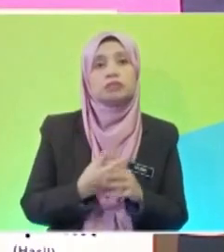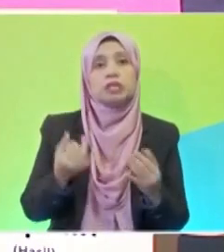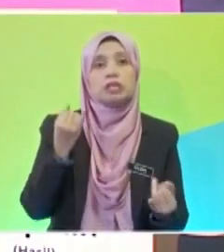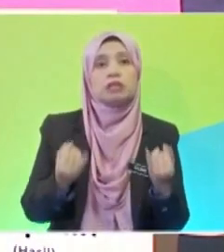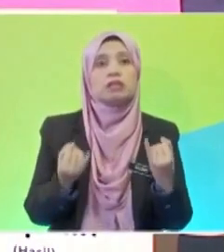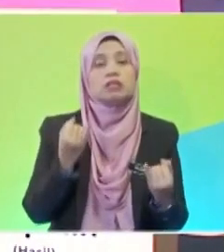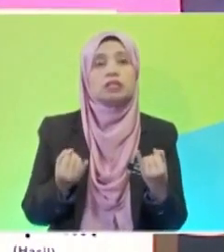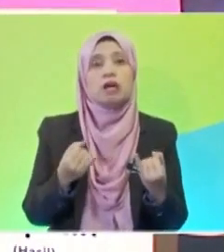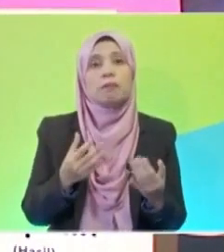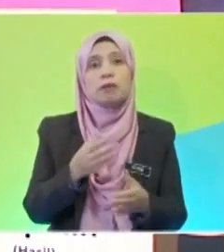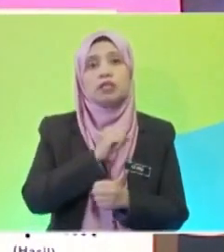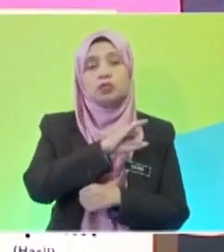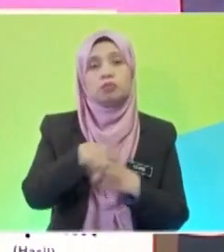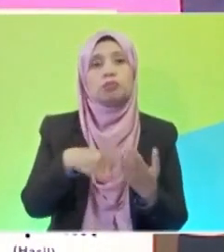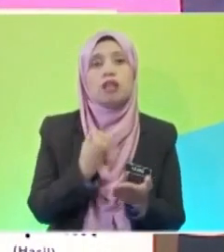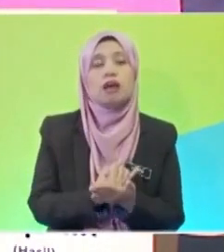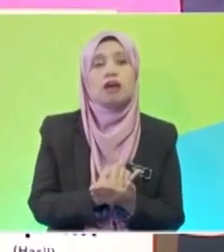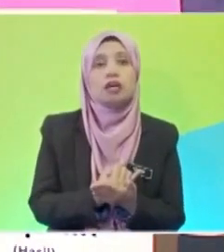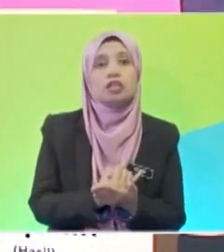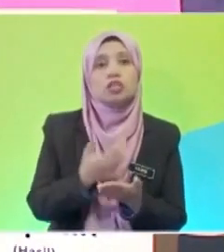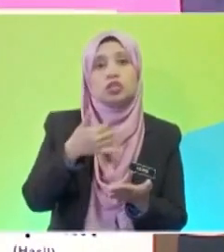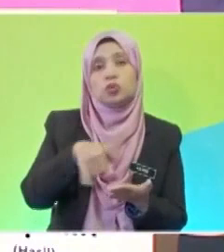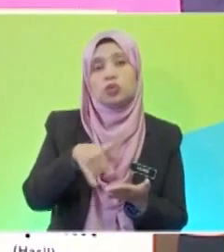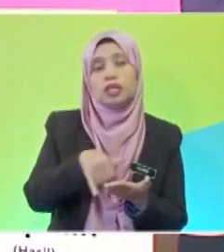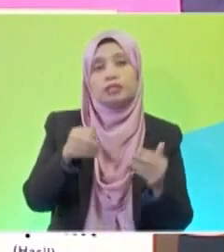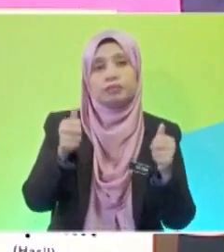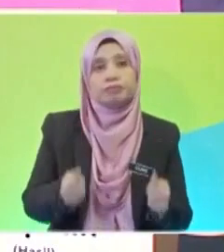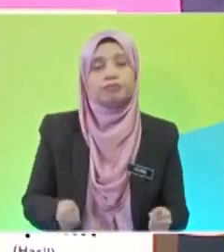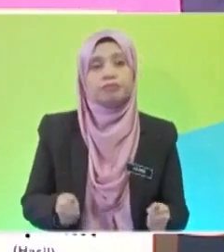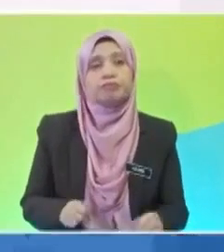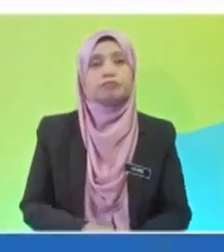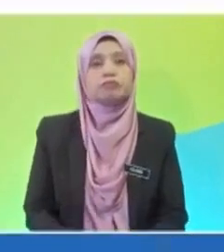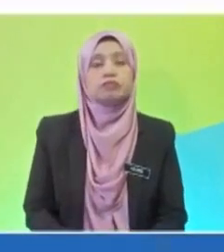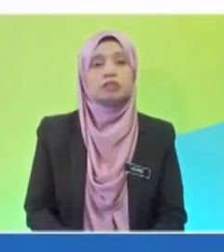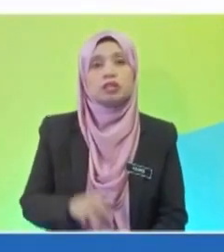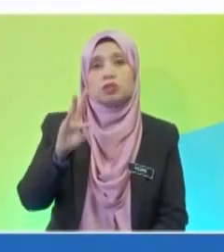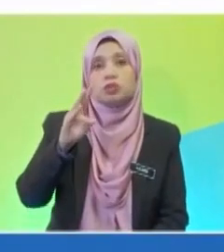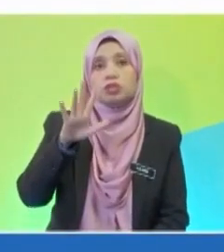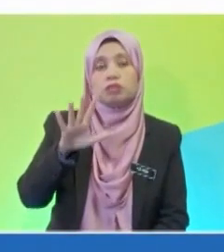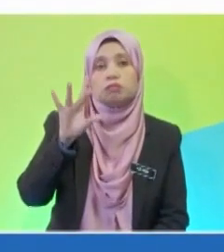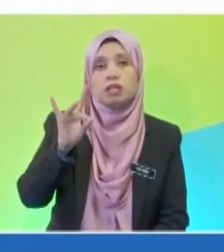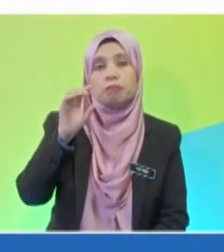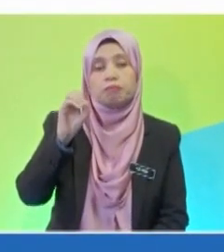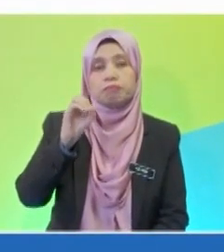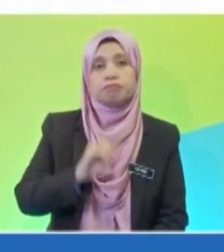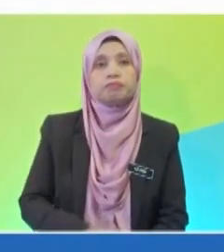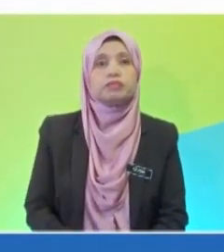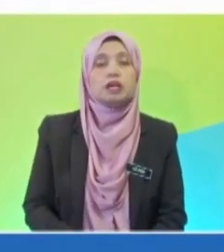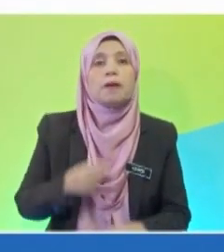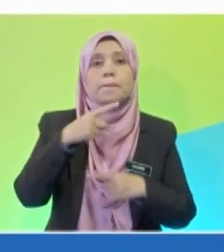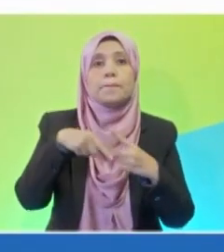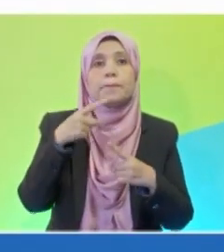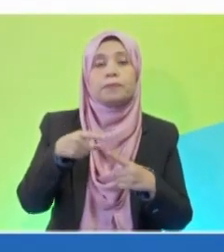akan dapat jumlah yuran ahli itu. Nampak di ini? 7580. Bila awak